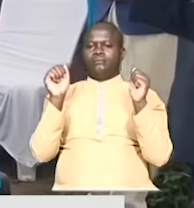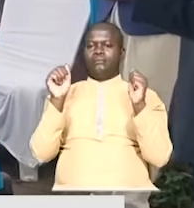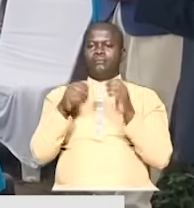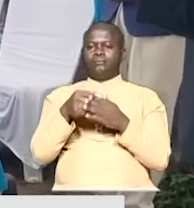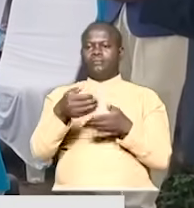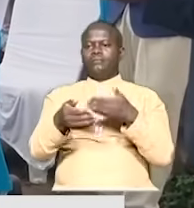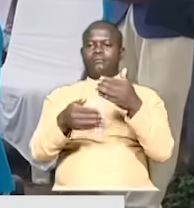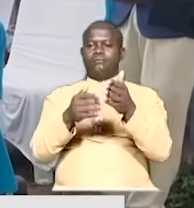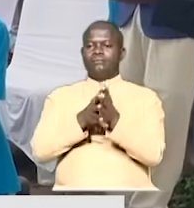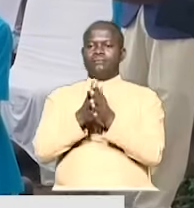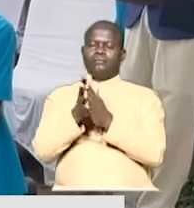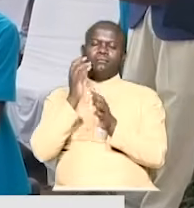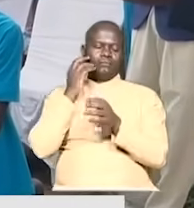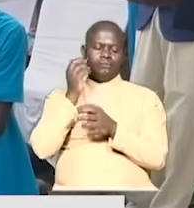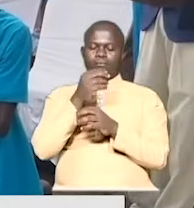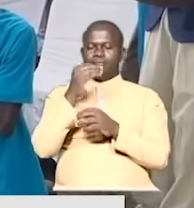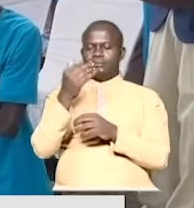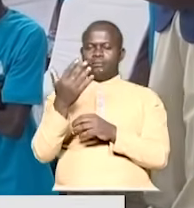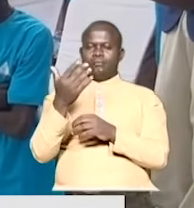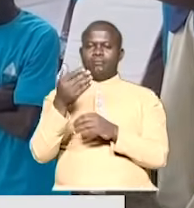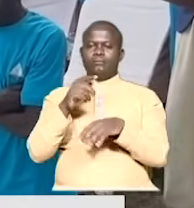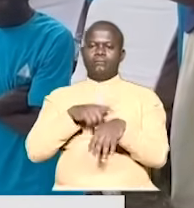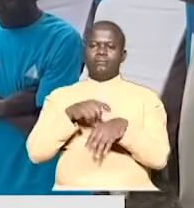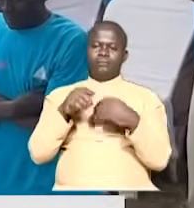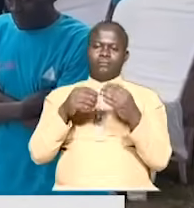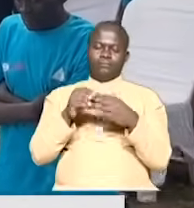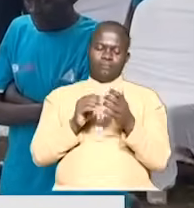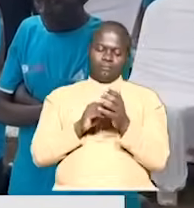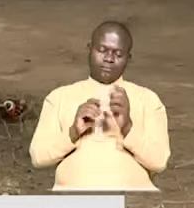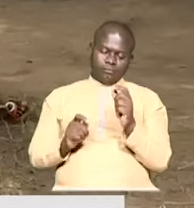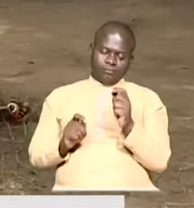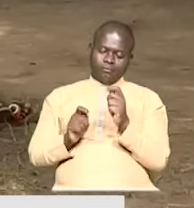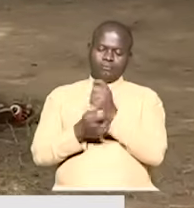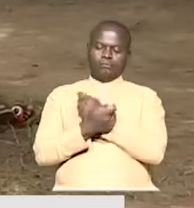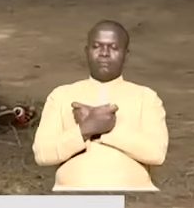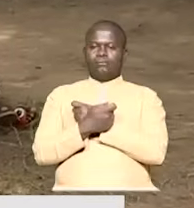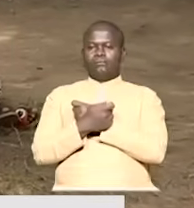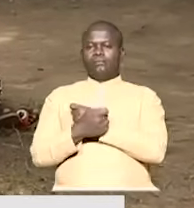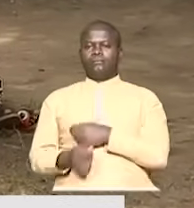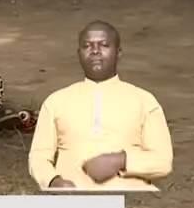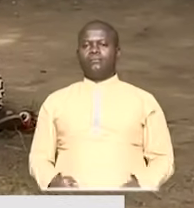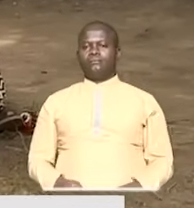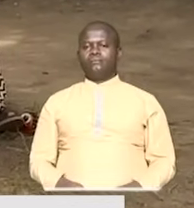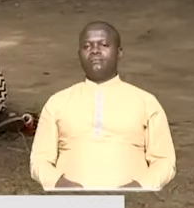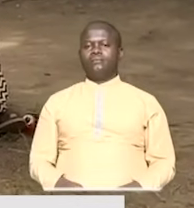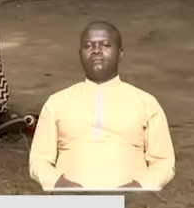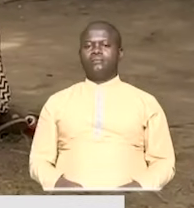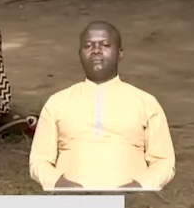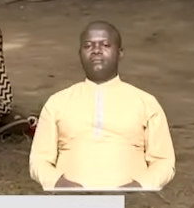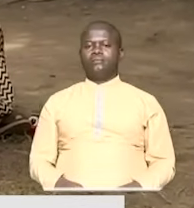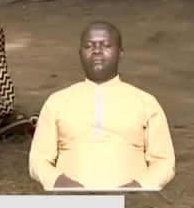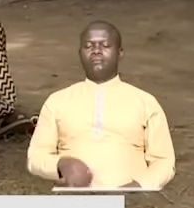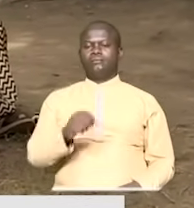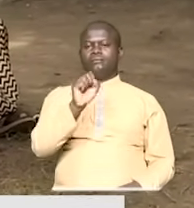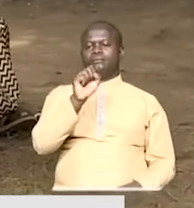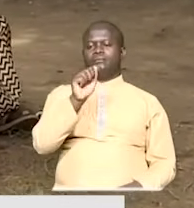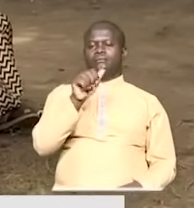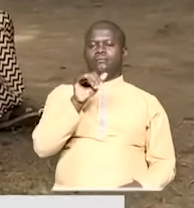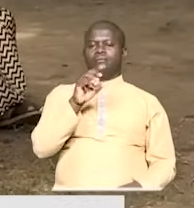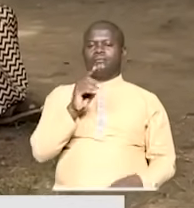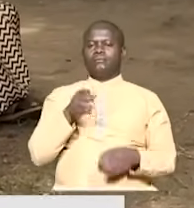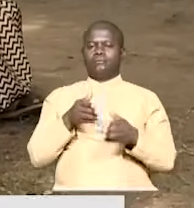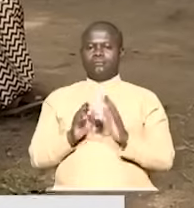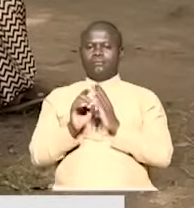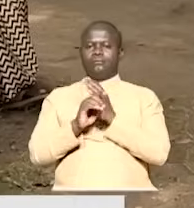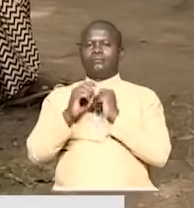rugendo rwatwaye amezi arenga atanu wabaye umwanya wo kwicuza gusaba imbabazi no kuzitanga mfuye kwita Saidi ukomoka mu karere